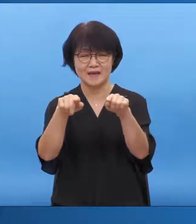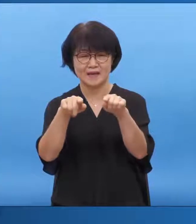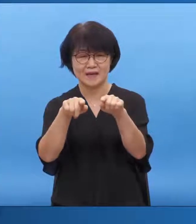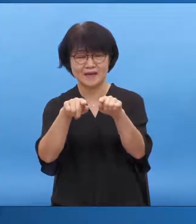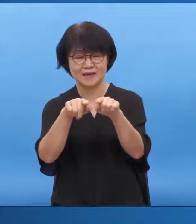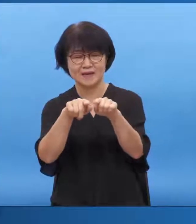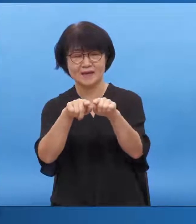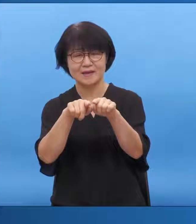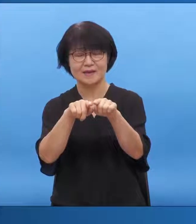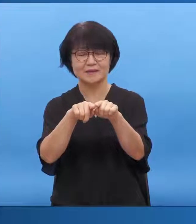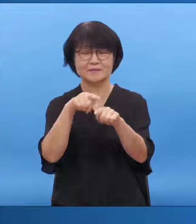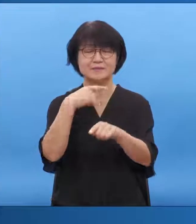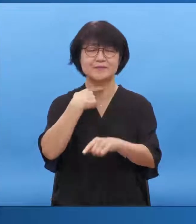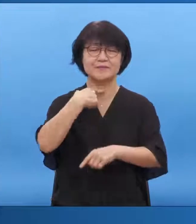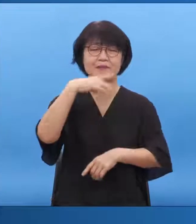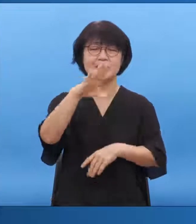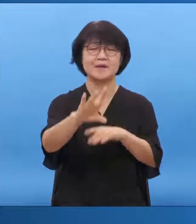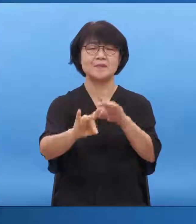함께